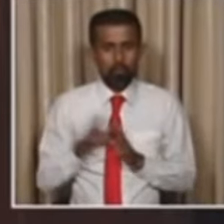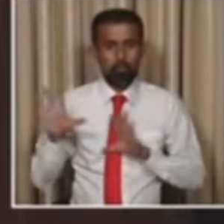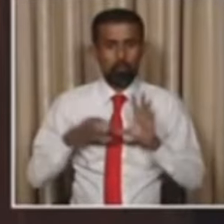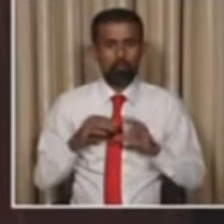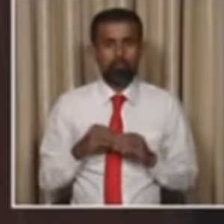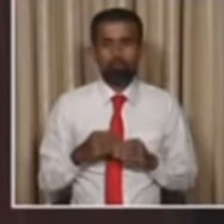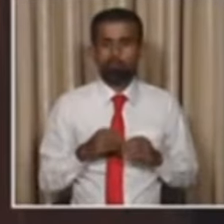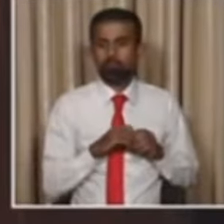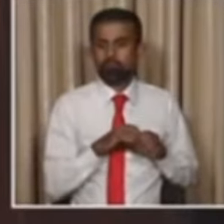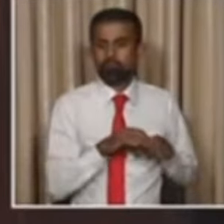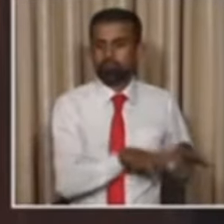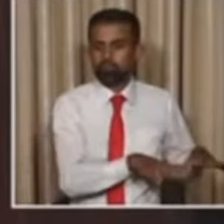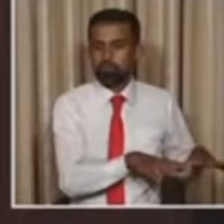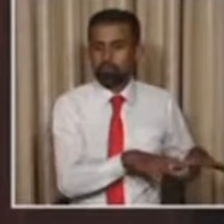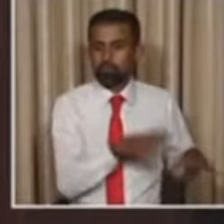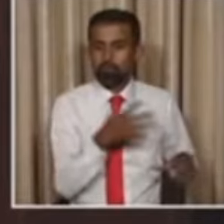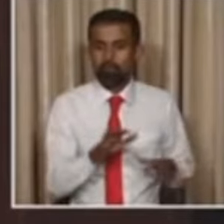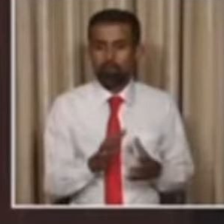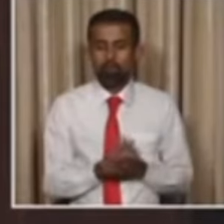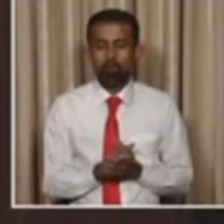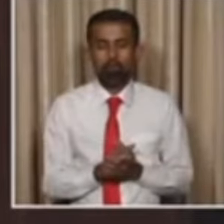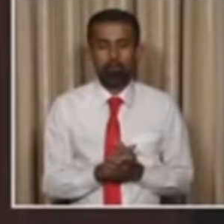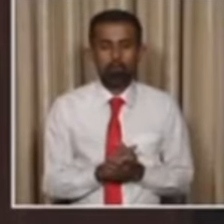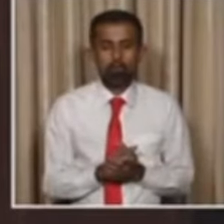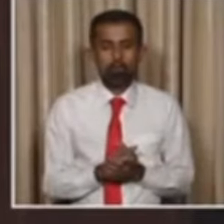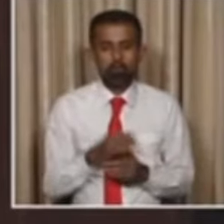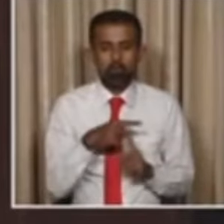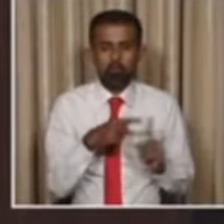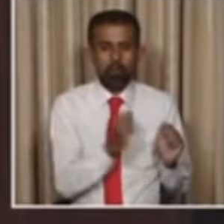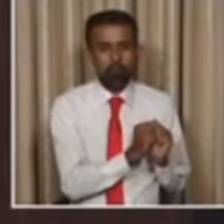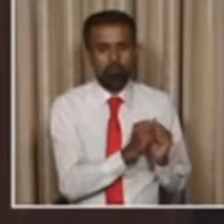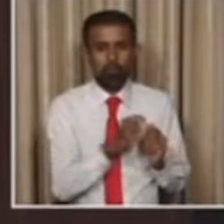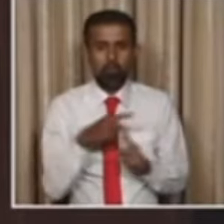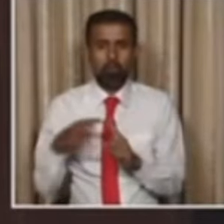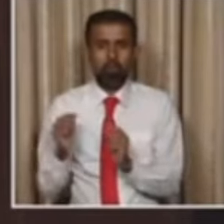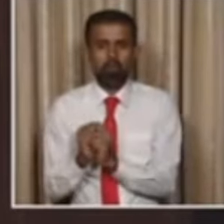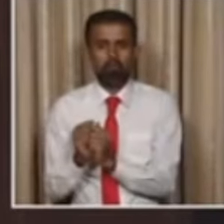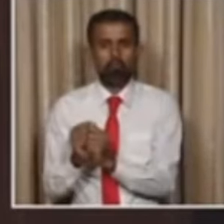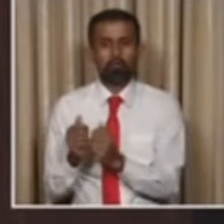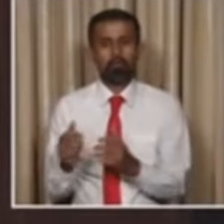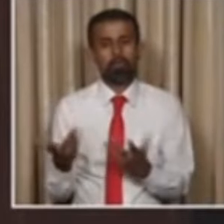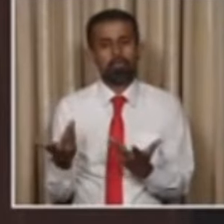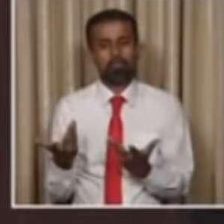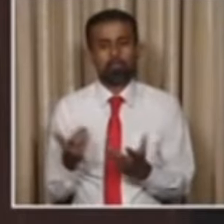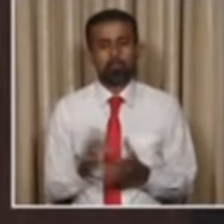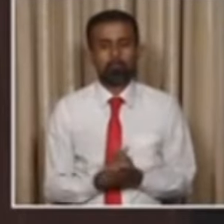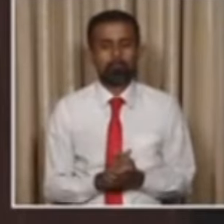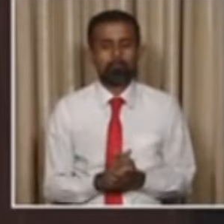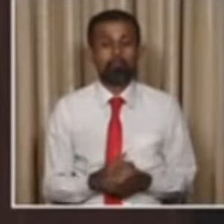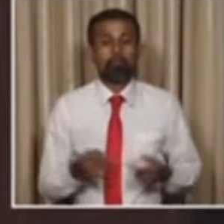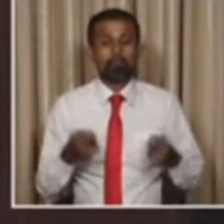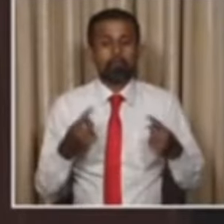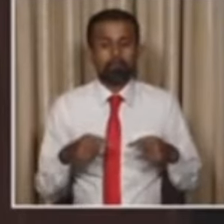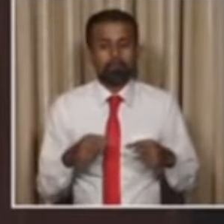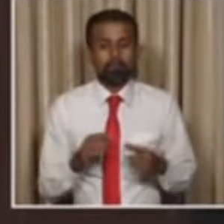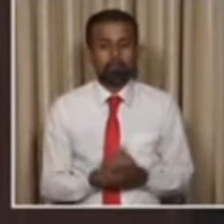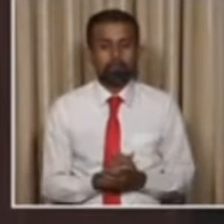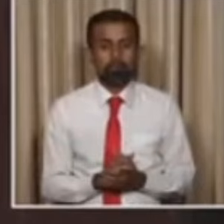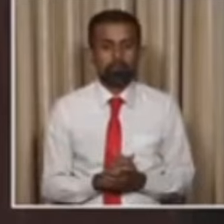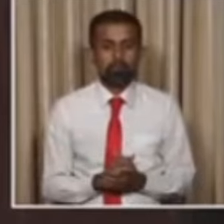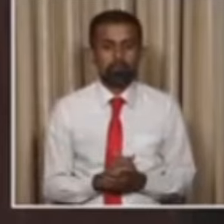දිනවා ඉදිරියේ. එතනින් පල්ලෙහා දින කට්ටියට එතනින් පල්ලෙහා කොටසක් ක්‍රියාත්මක වෙලා නැහැ. ඊට පස්සේ අය තියෙනවා